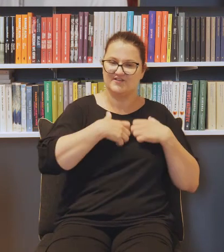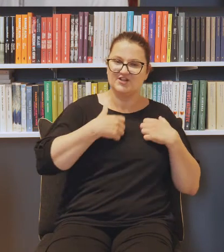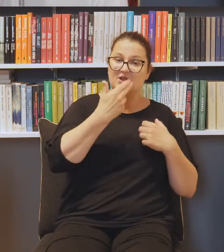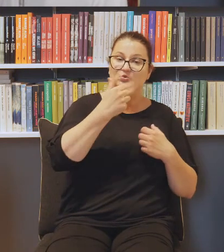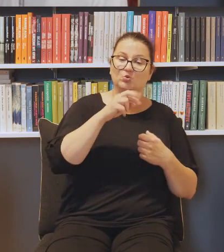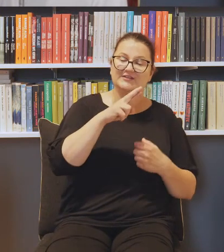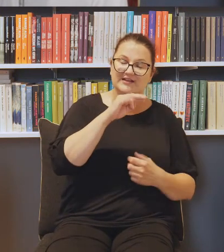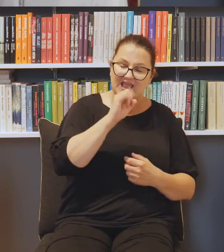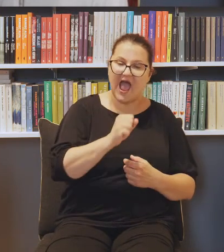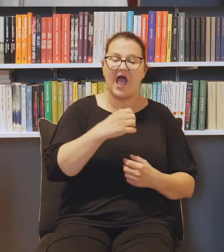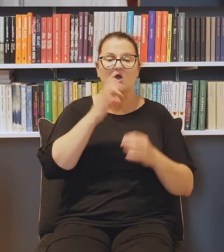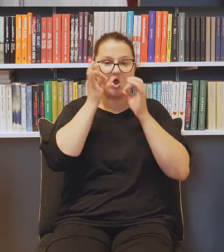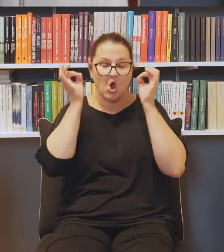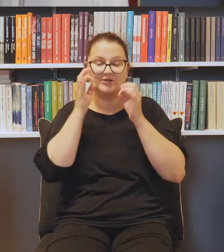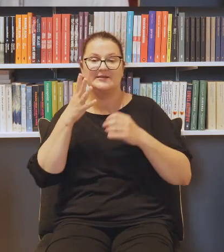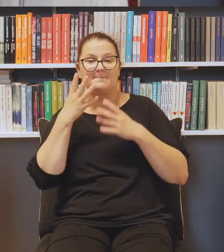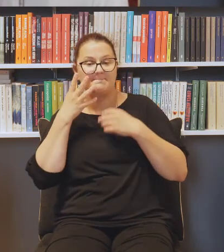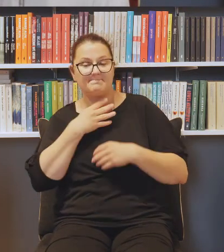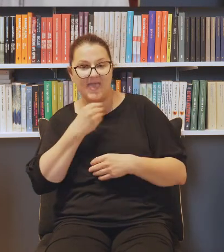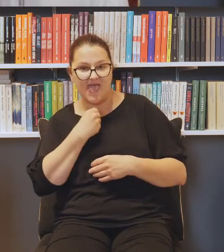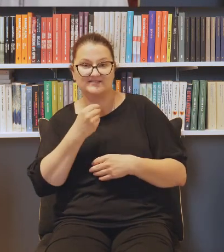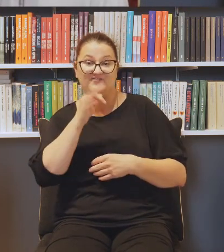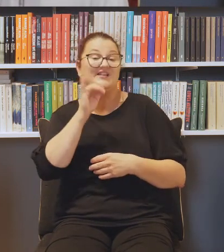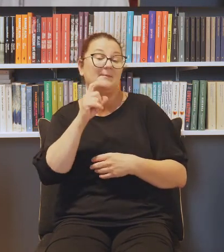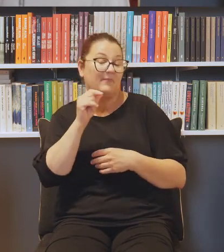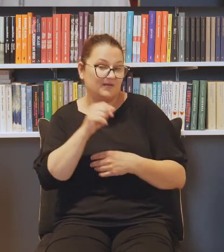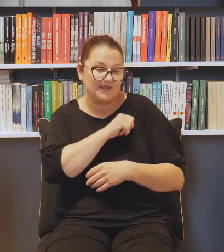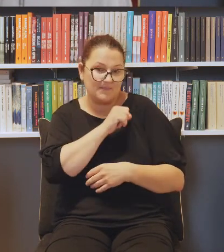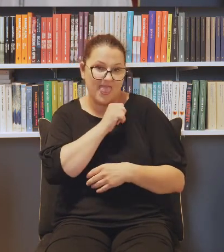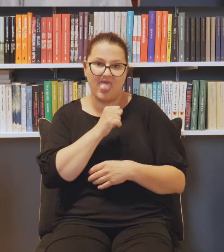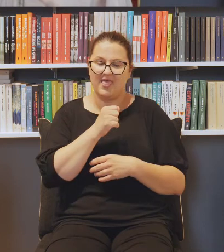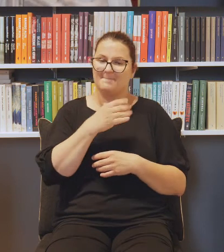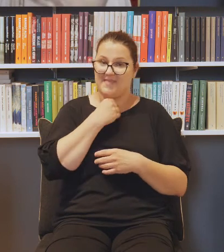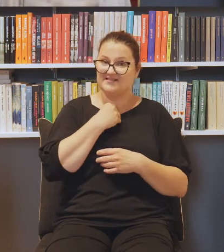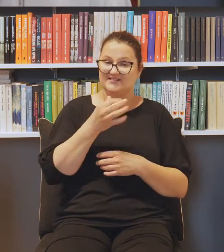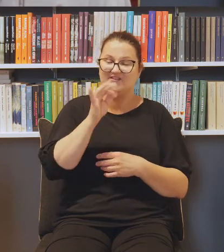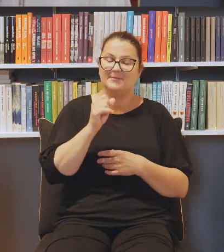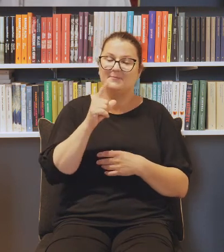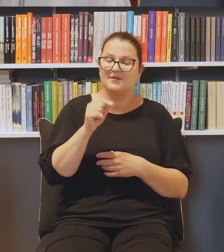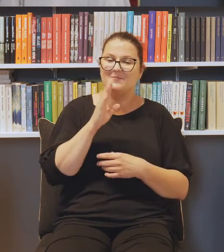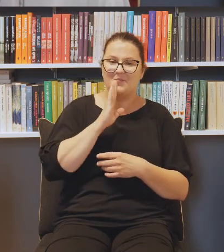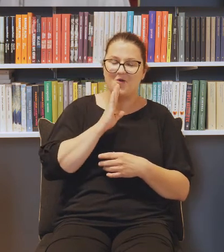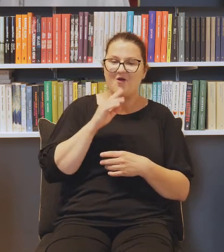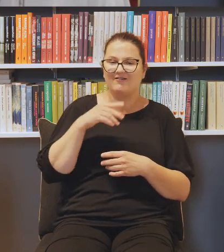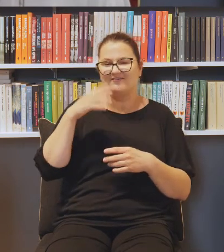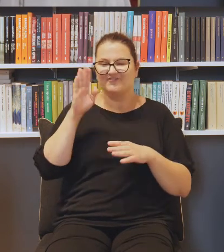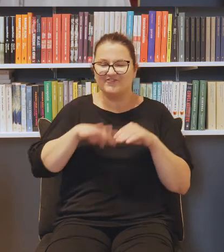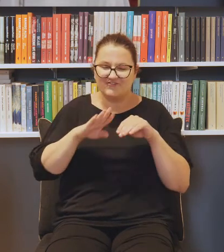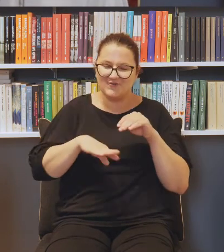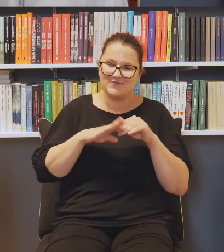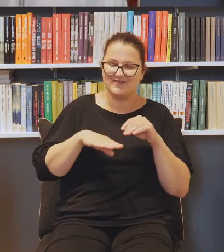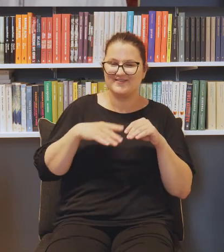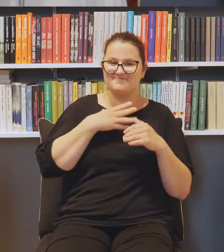koty, psy, pies Filip. I właśnie pies Filip jest takim skundlonym potomkiem chamskich